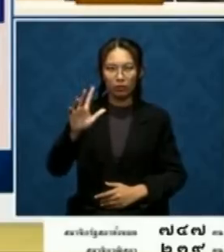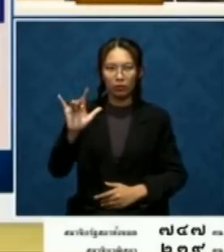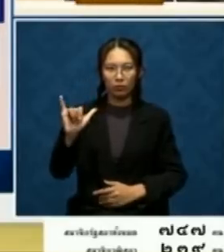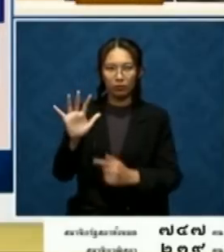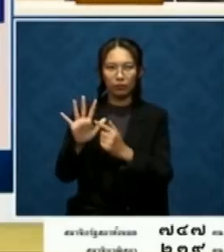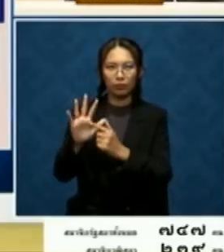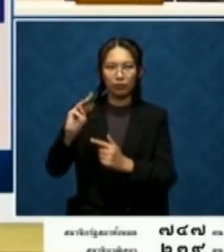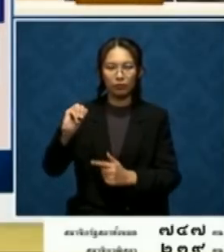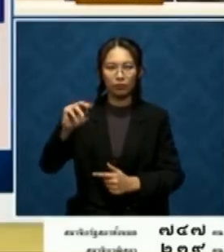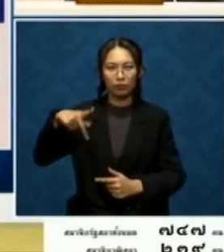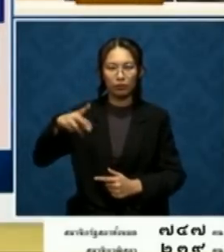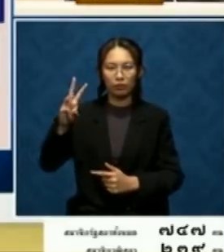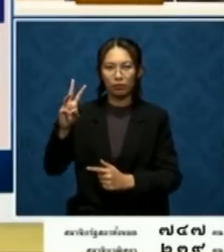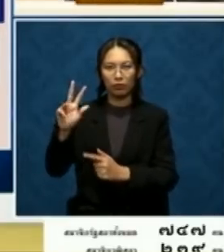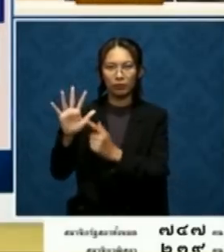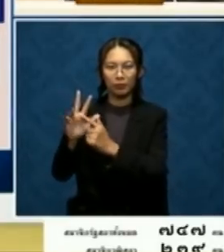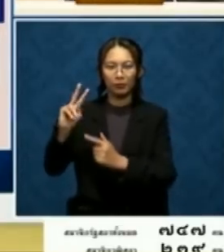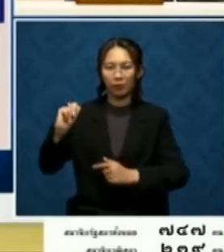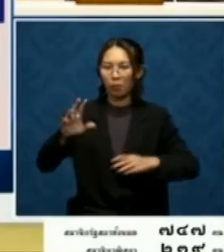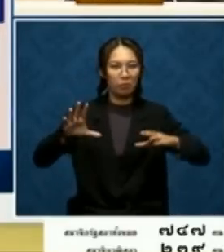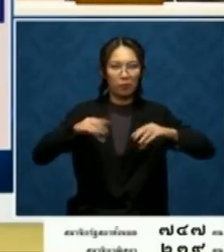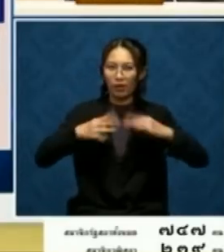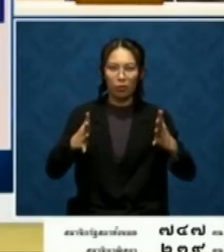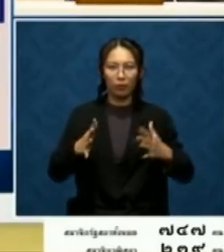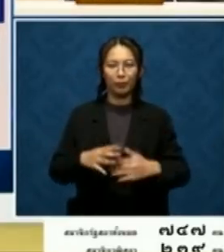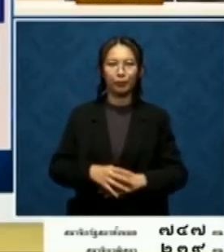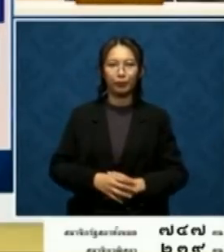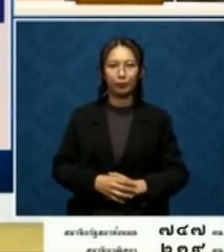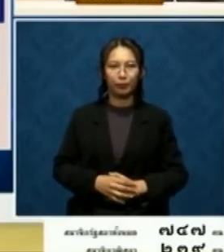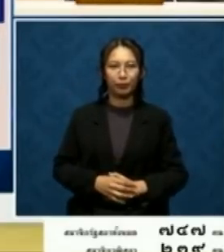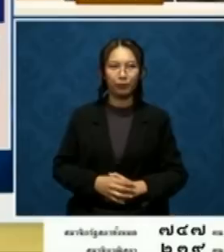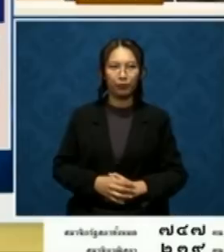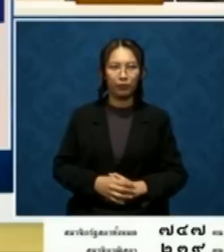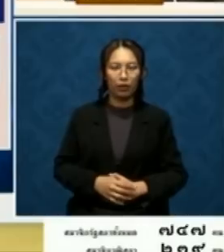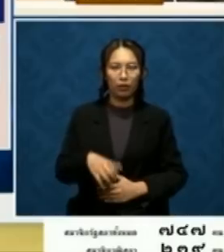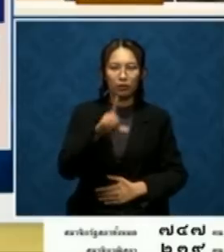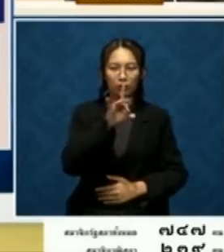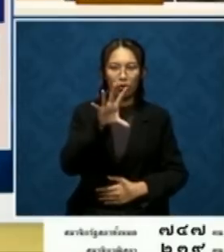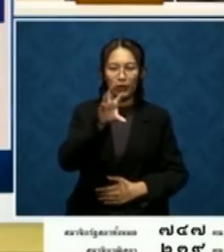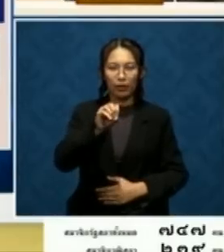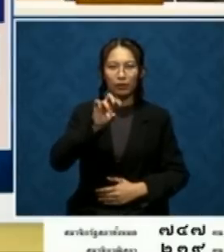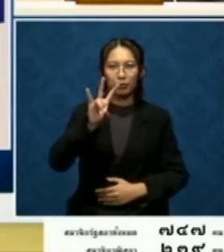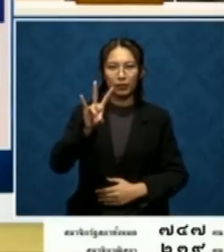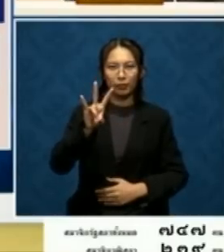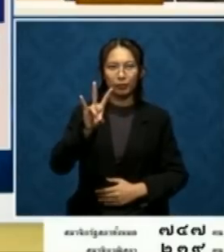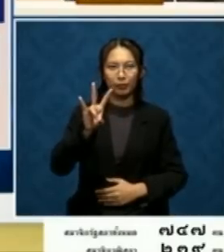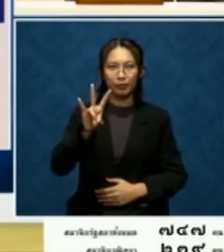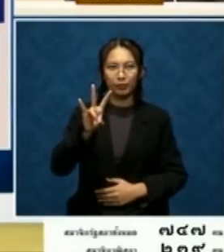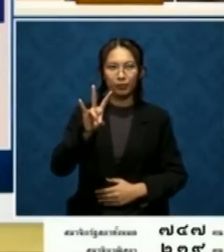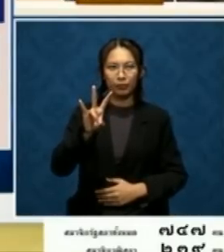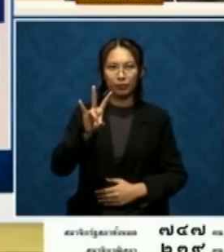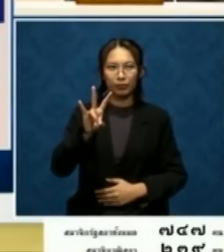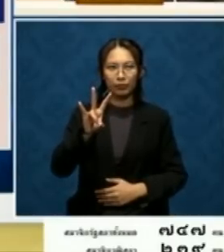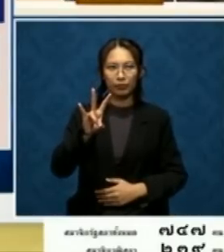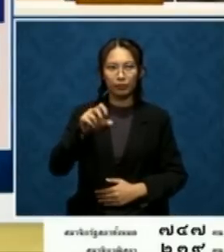เลย คือแสดงว่าความกังวลใจของสวเกี่ยวกับเรื่องนี้ถ้าเทียบกับก้าวไกลดูเหมือนว่า ต่างกันชัดเจนครับ ใช่ไหมฮะ เพราะสว